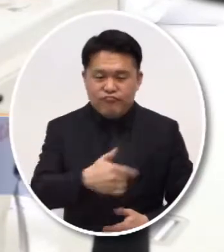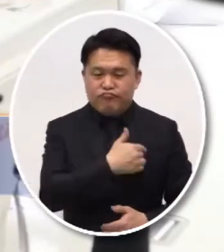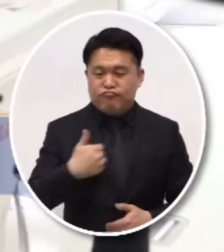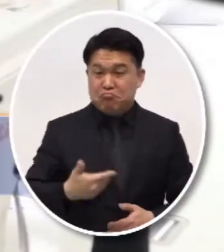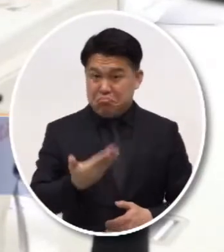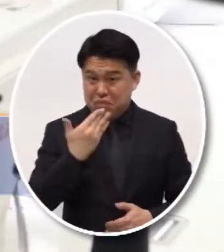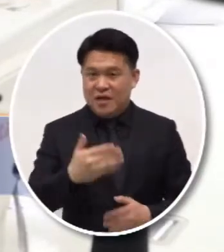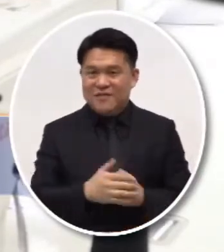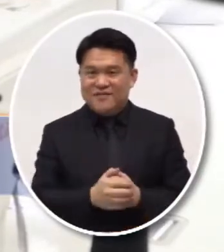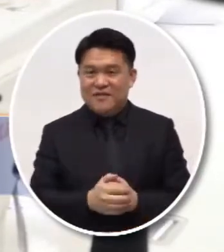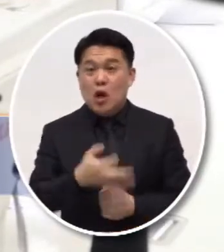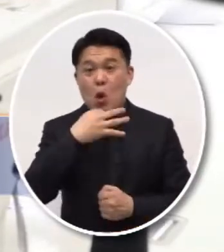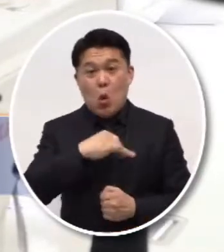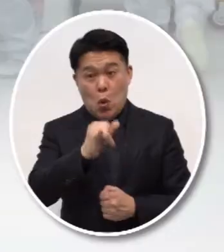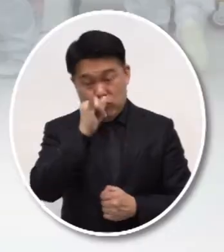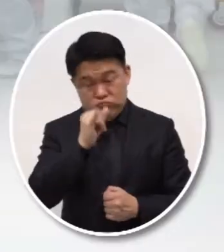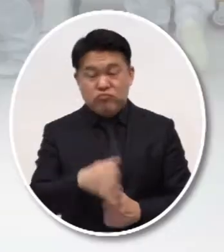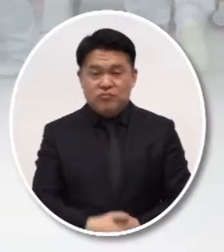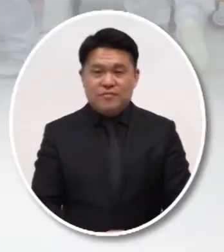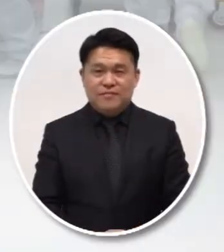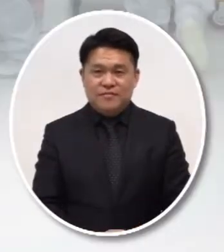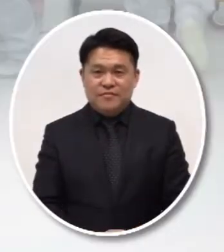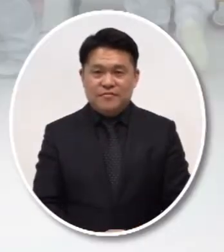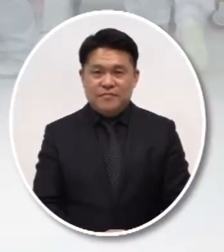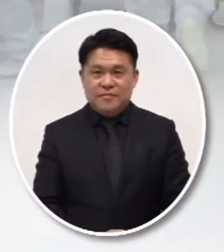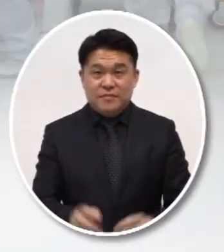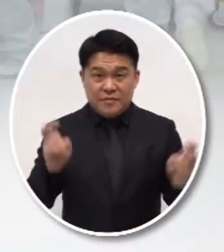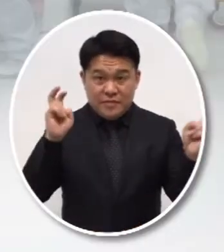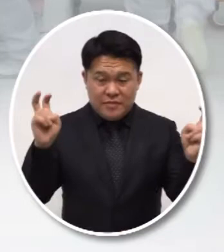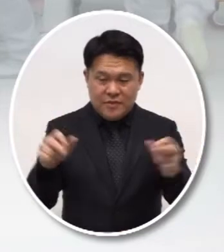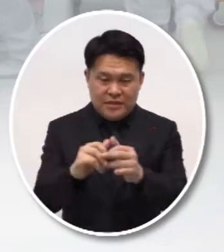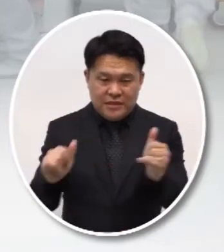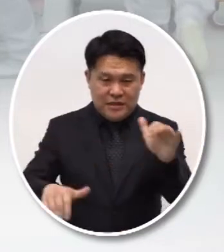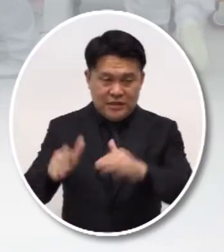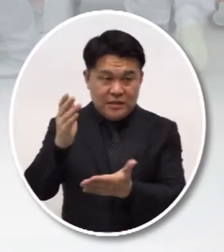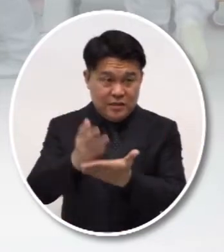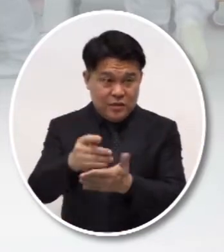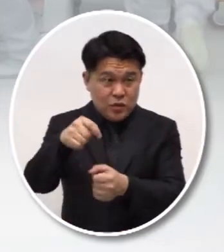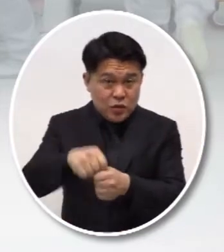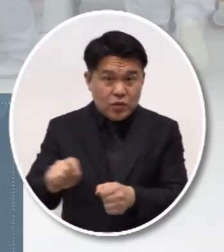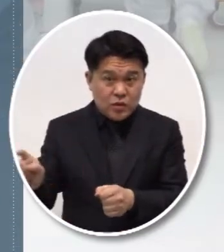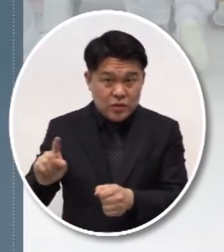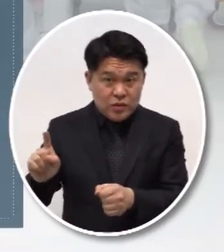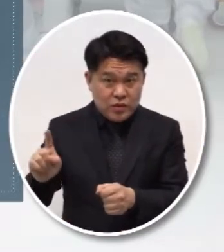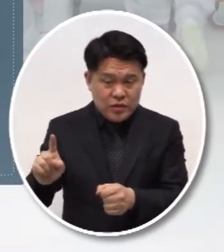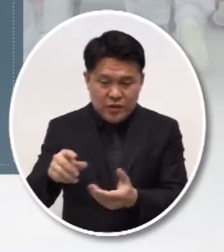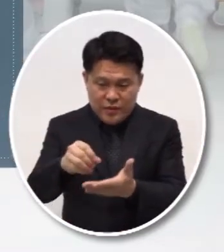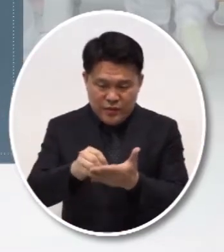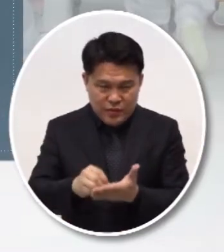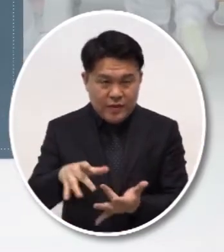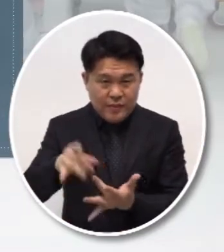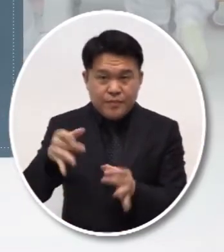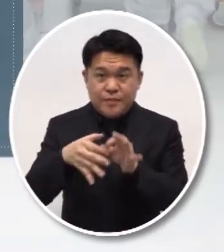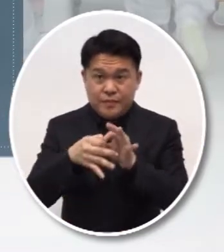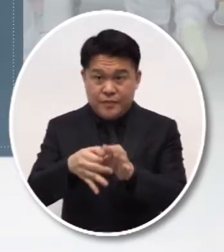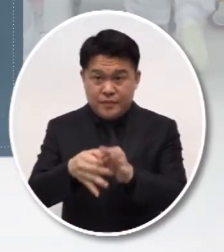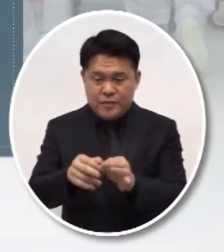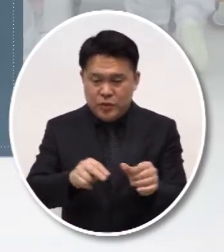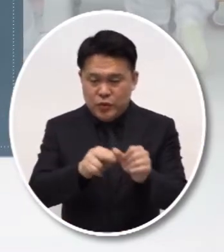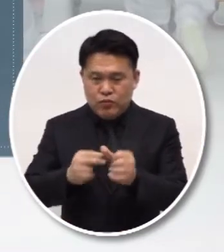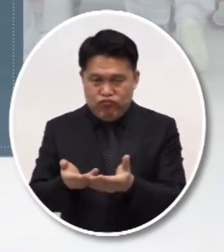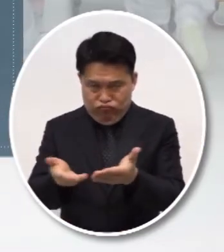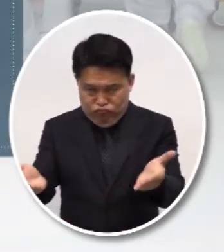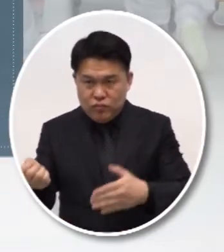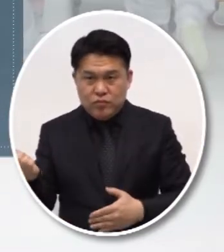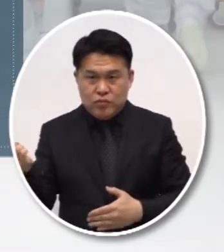할 수 있고 보람도 있고. 기업은 장애인 차별 금지를 위해 모집 채용과 관련해 정보